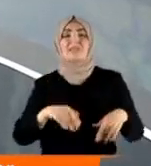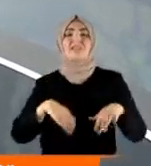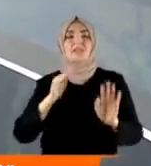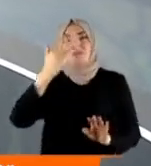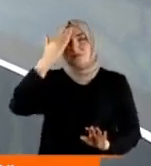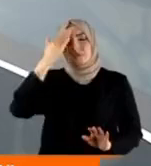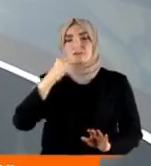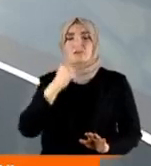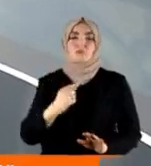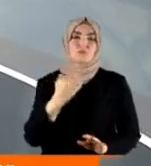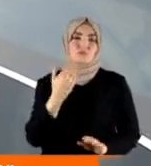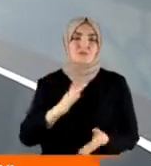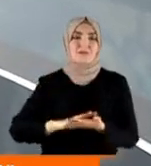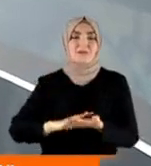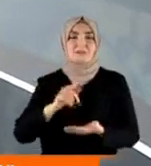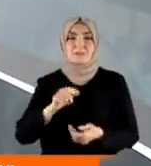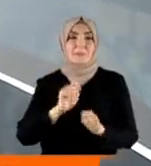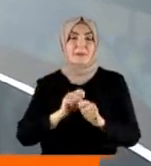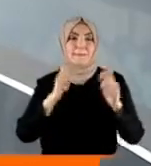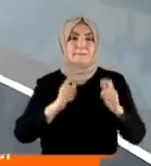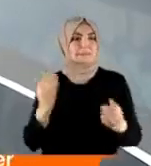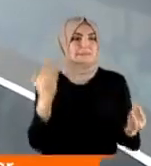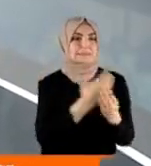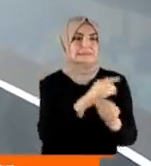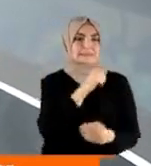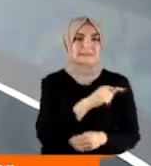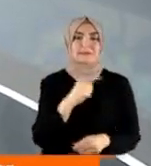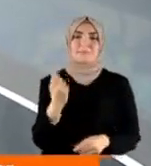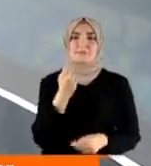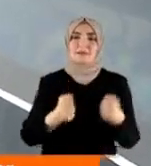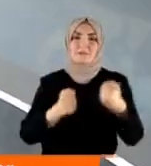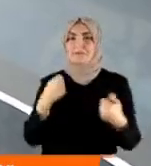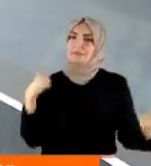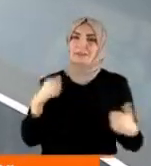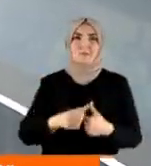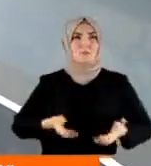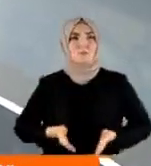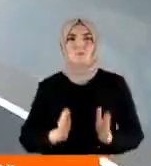o tamirhaneye gitti ve bir otomobilin yeniden doğuşunu görüntüledi.